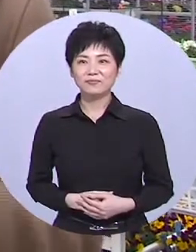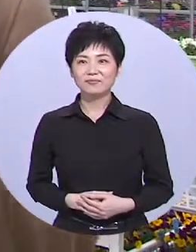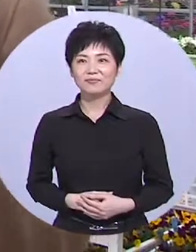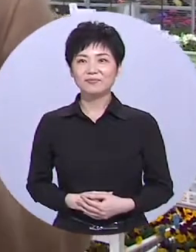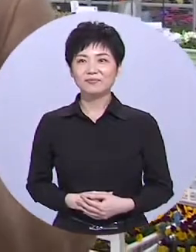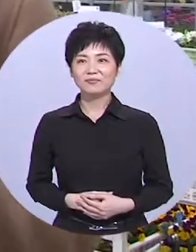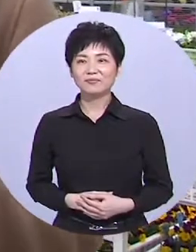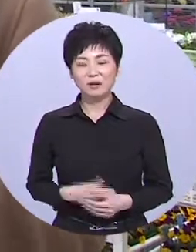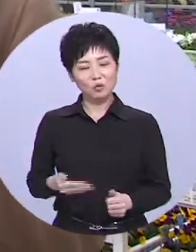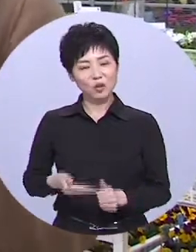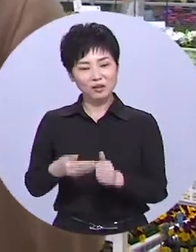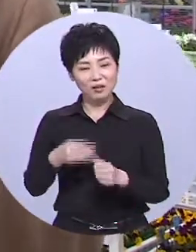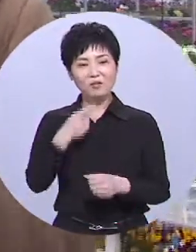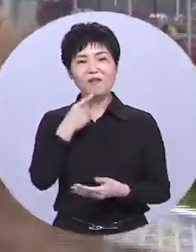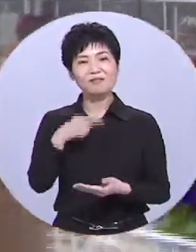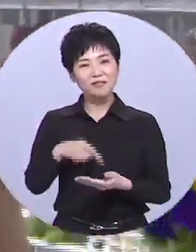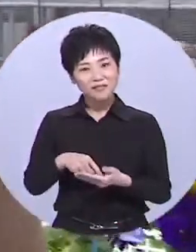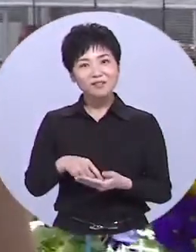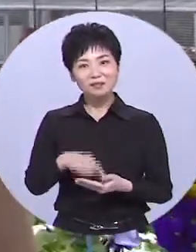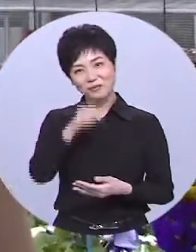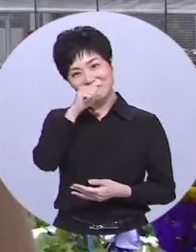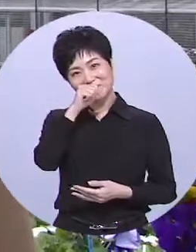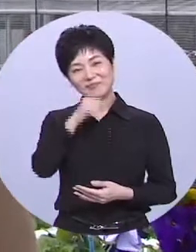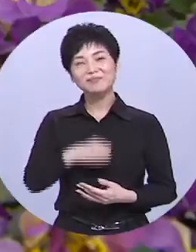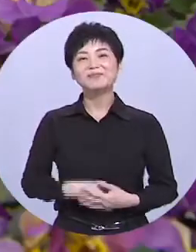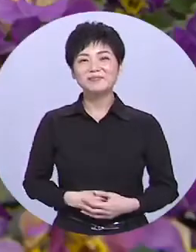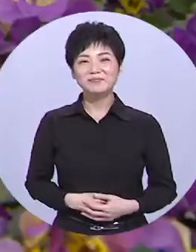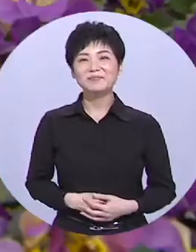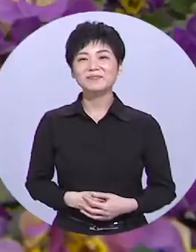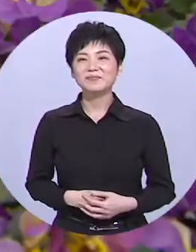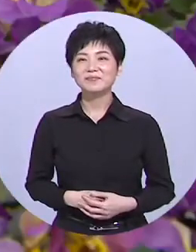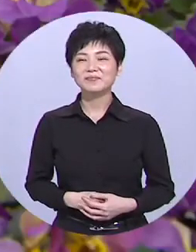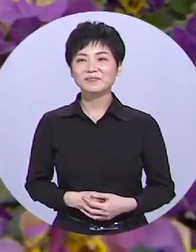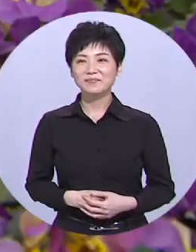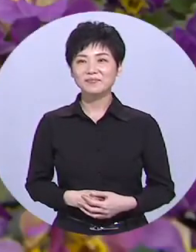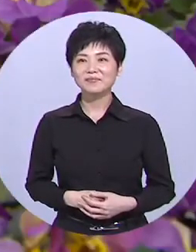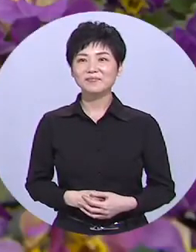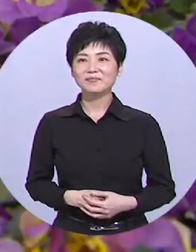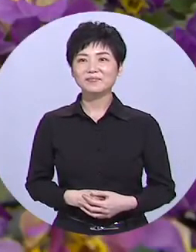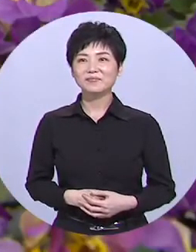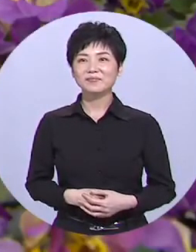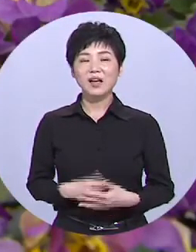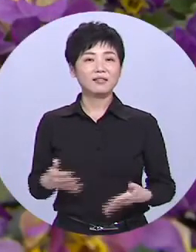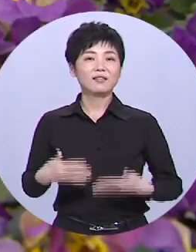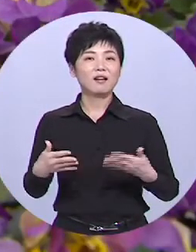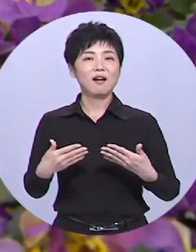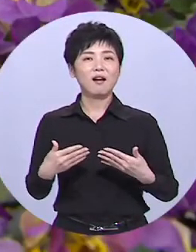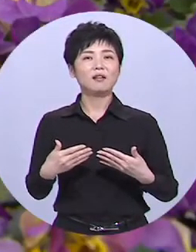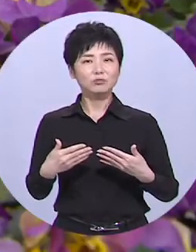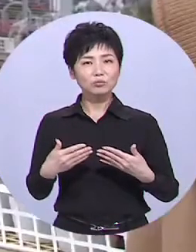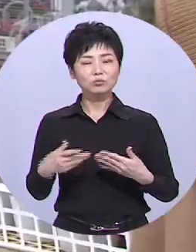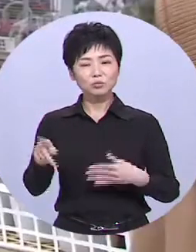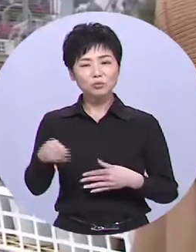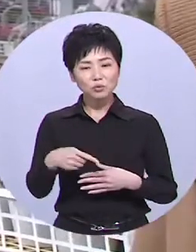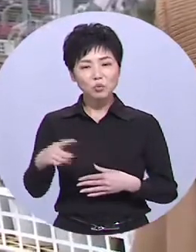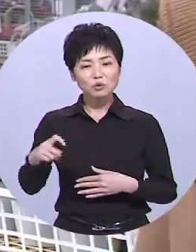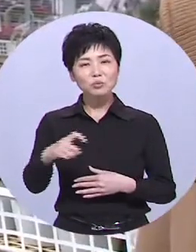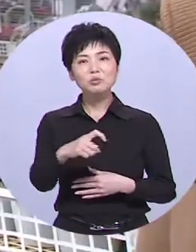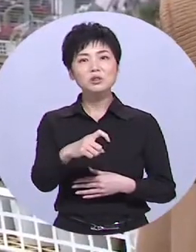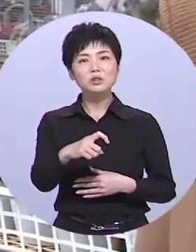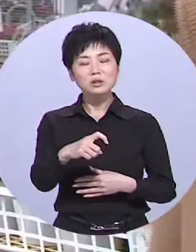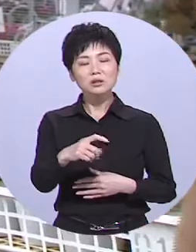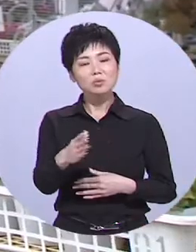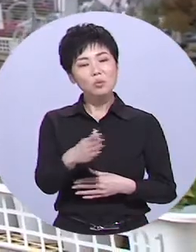ゃあ育て方が簡単なんでエビちゃんにもぴったりですね。 じゃあ暖かくなってくるとちょっと虫とか出てくるんですけど、うん、それでようやく終